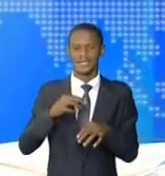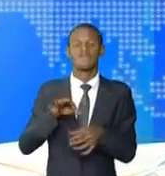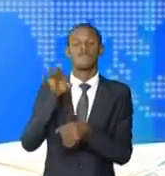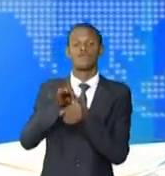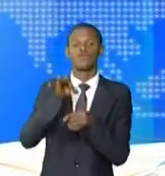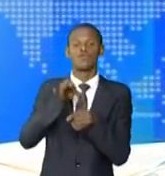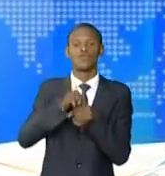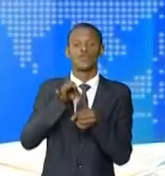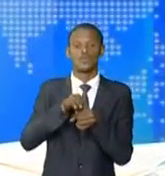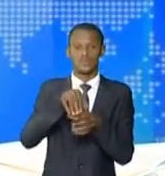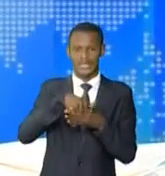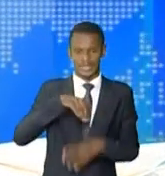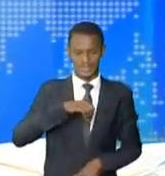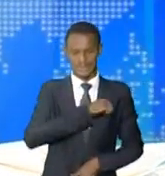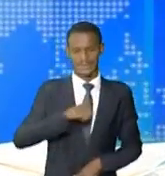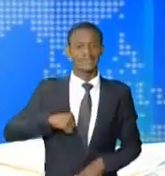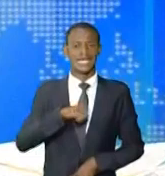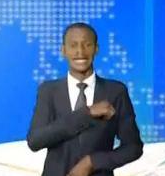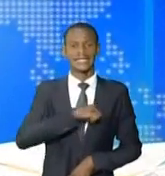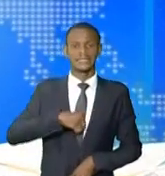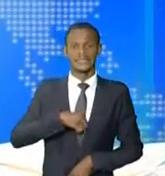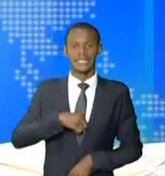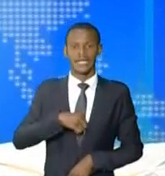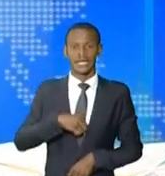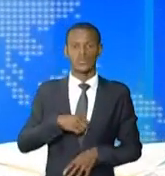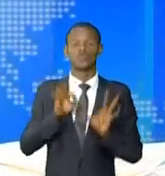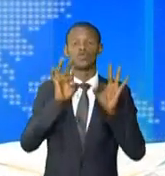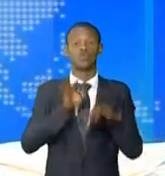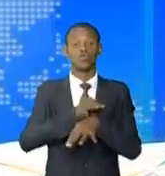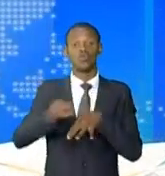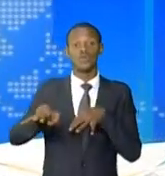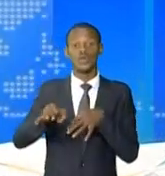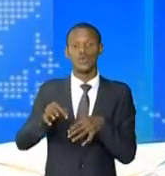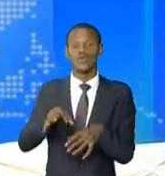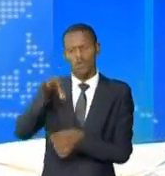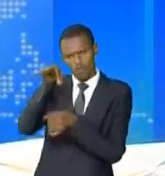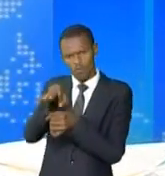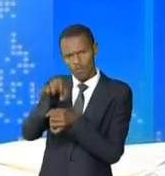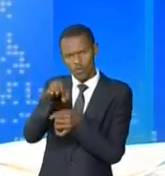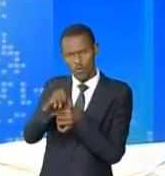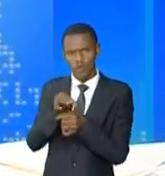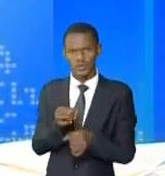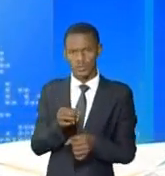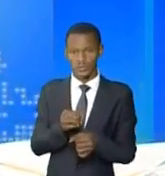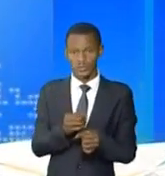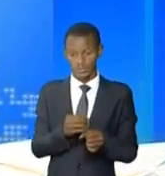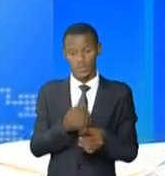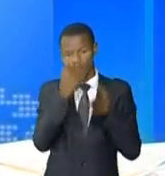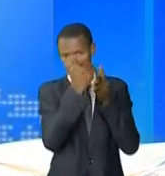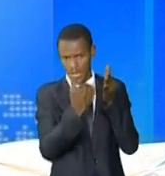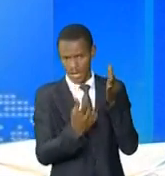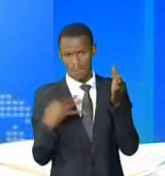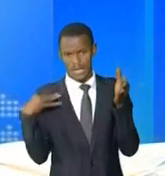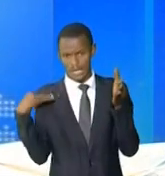poursuit normalement. Hier, dépôt des candidatures, aujourd'hui publication de la liste définitive. Il ne reste plus que l'audition